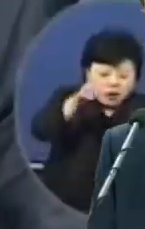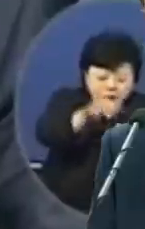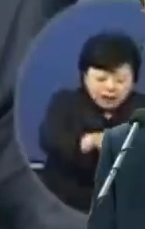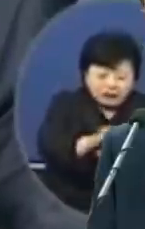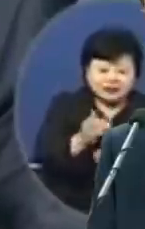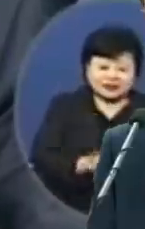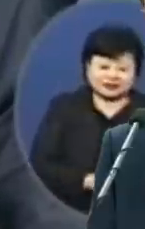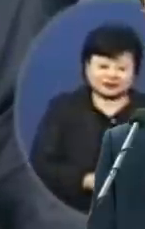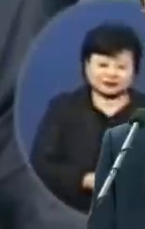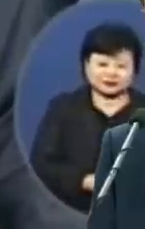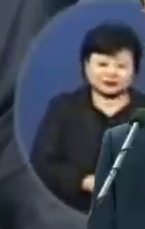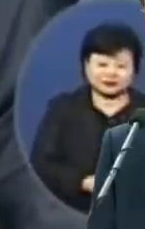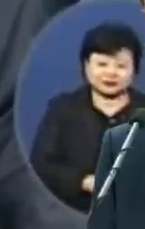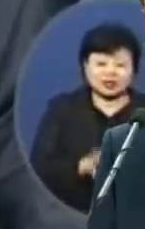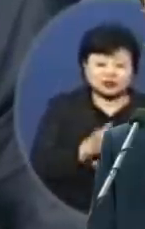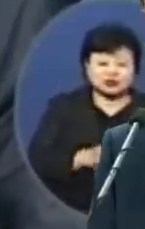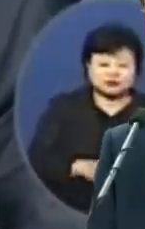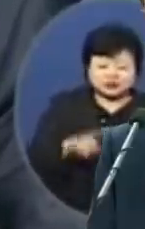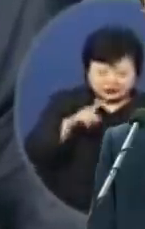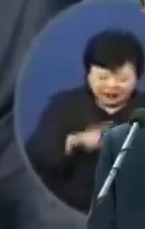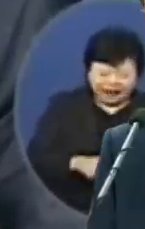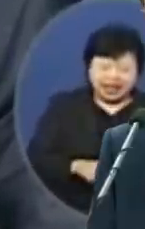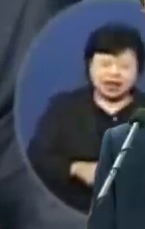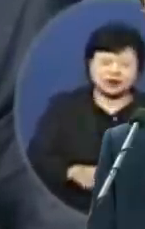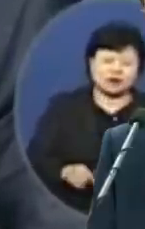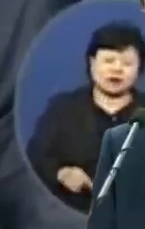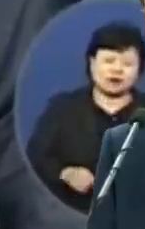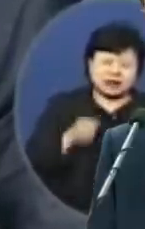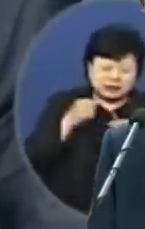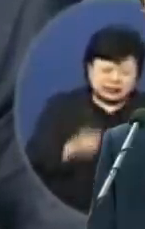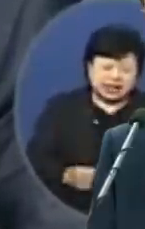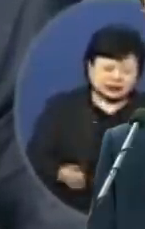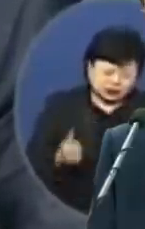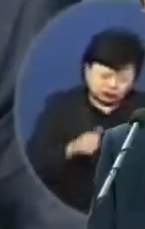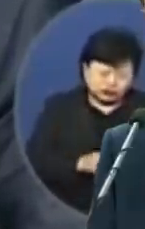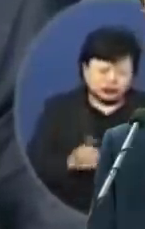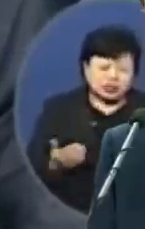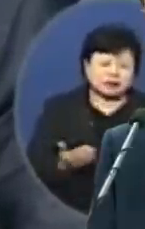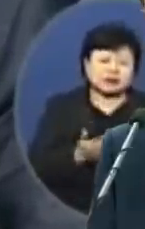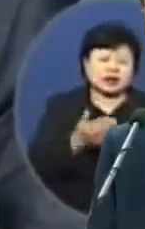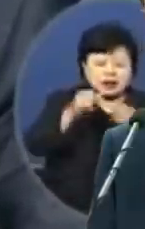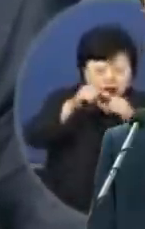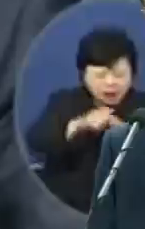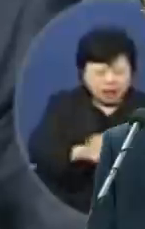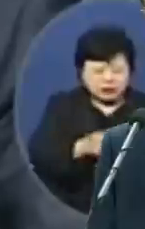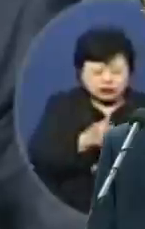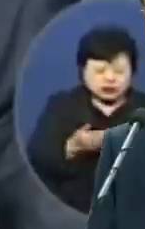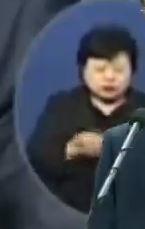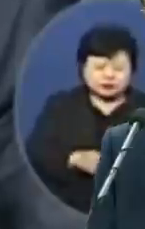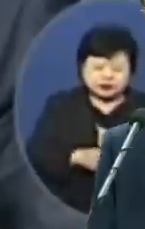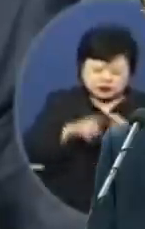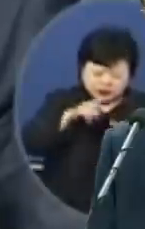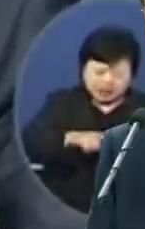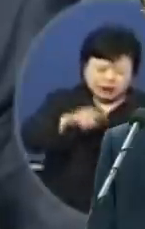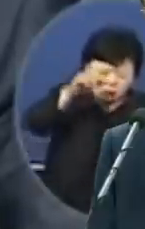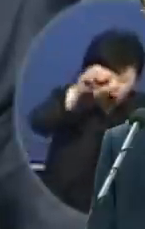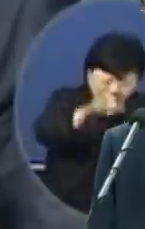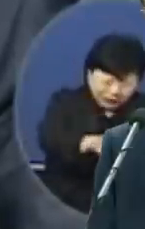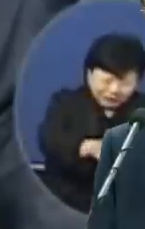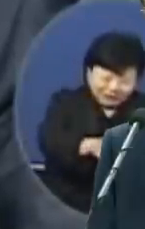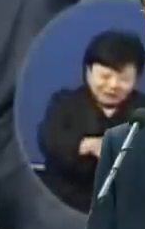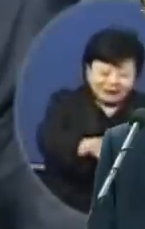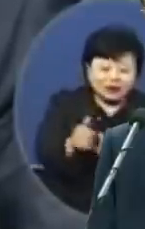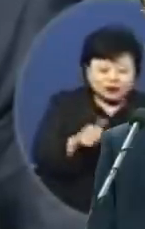것입니다. 주님 뜻대로 하십시오. 살든지 죽든지 흥하든지 망하든지 성하든지 세하든지 주님 뜻대로 하시옵소서.